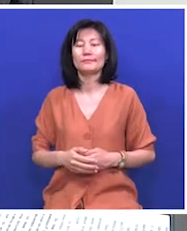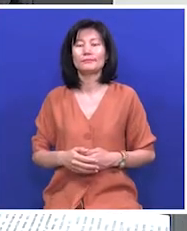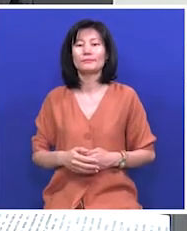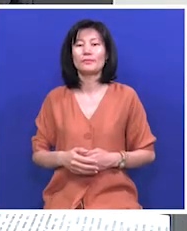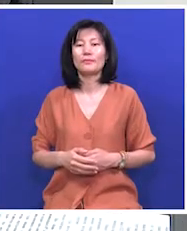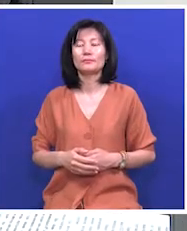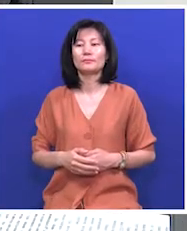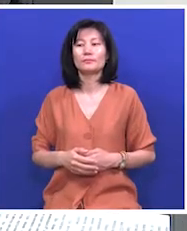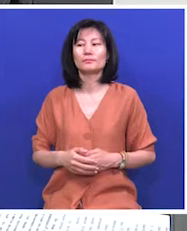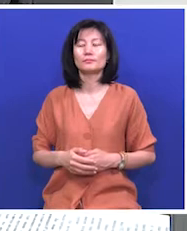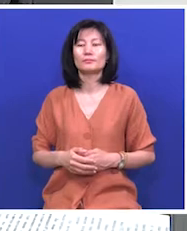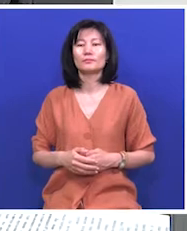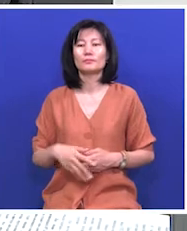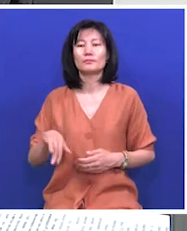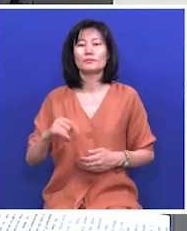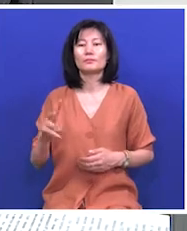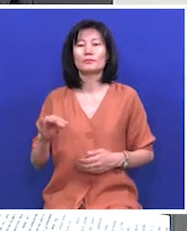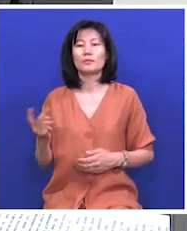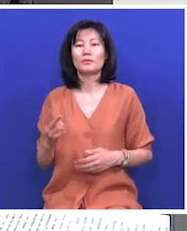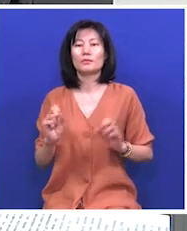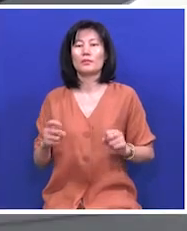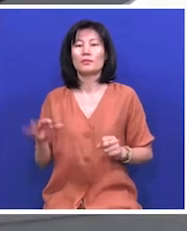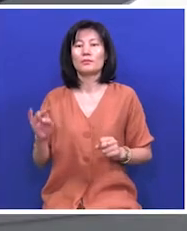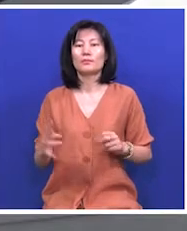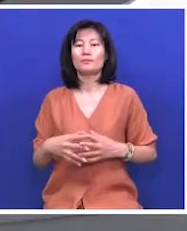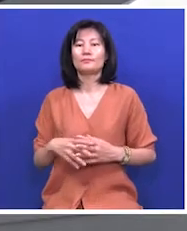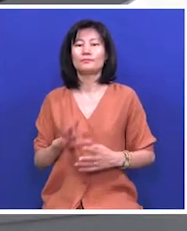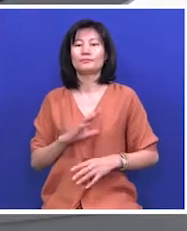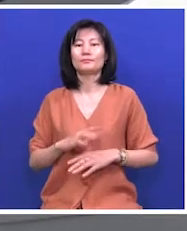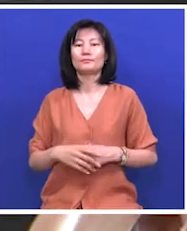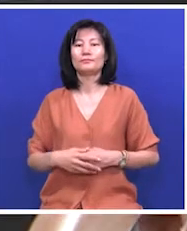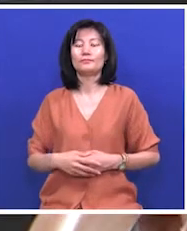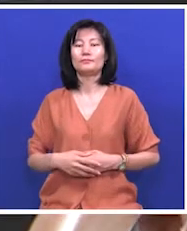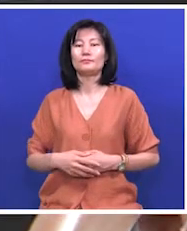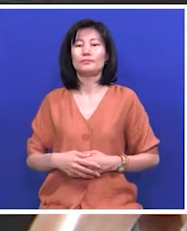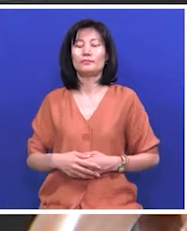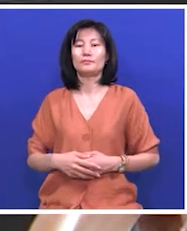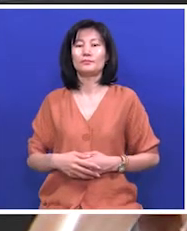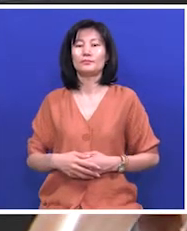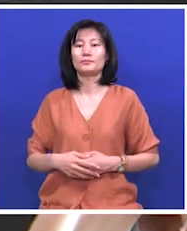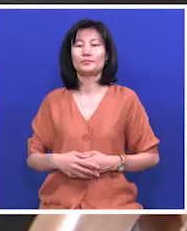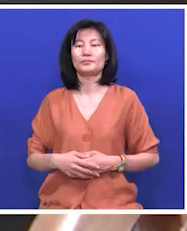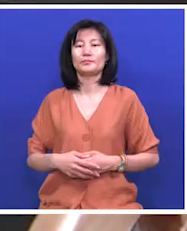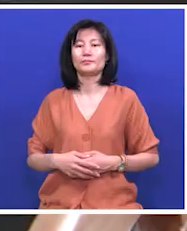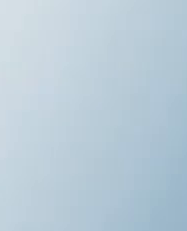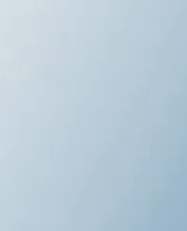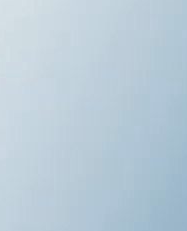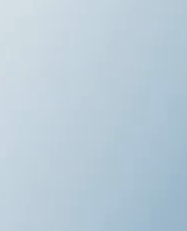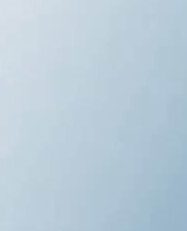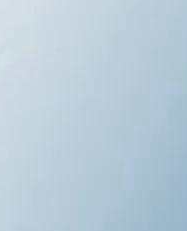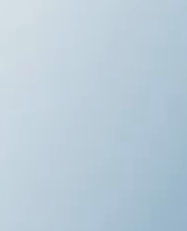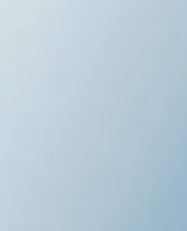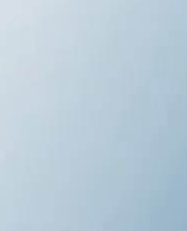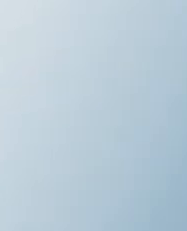жылдық. Кепілдік мүлкі міндетті түрде болуы қажет. Абай Мар, Ғалымжан Ерназаров, Айға қоғамдық телеарнасы.